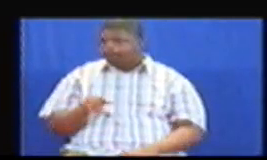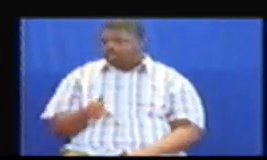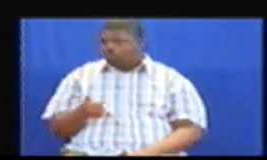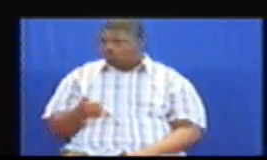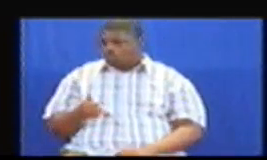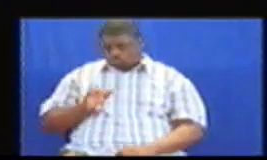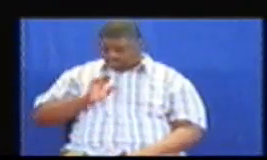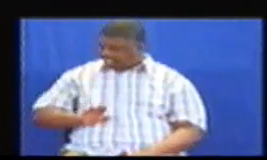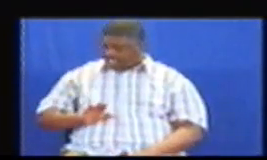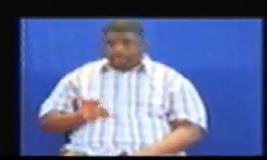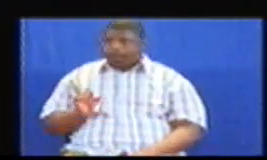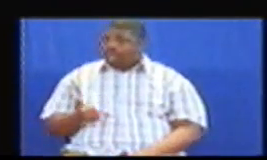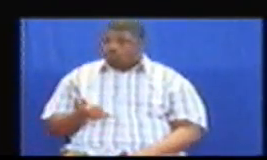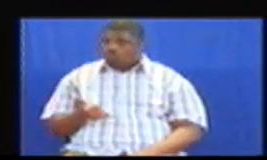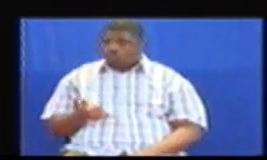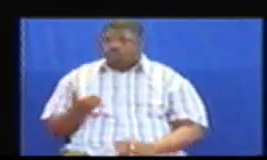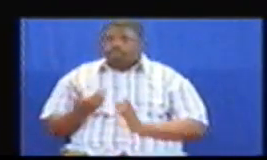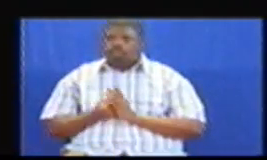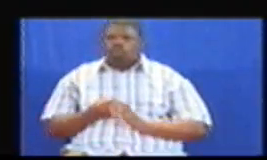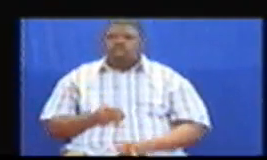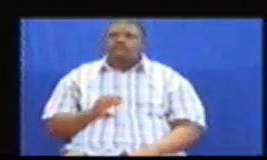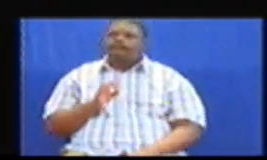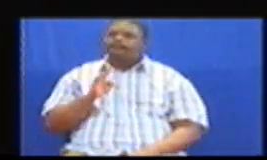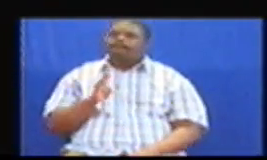wala kuridhia mkataba huu ni pamoja na Botswana.